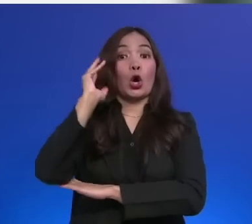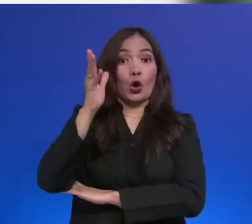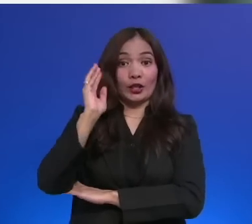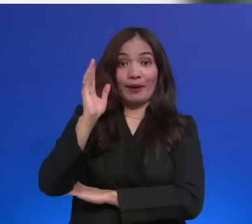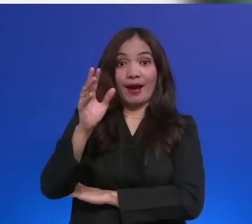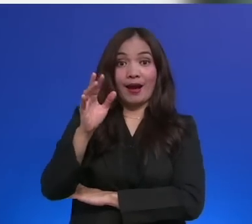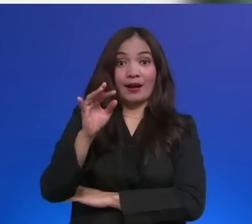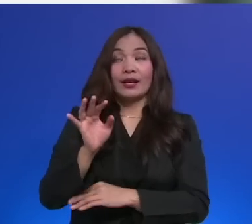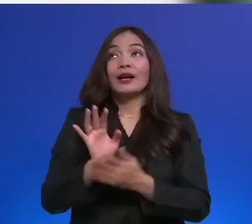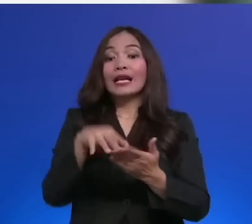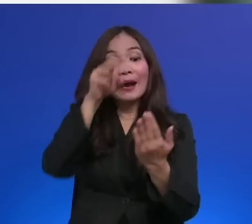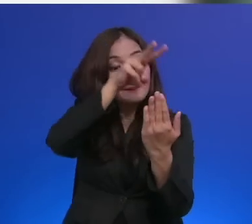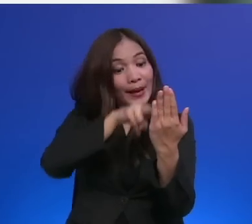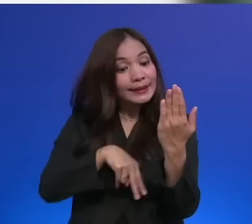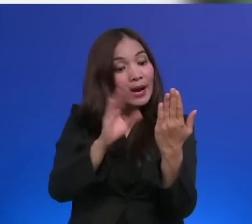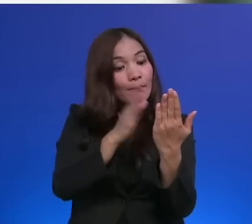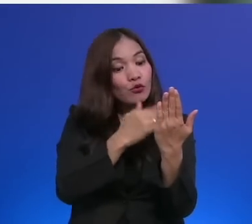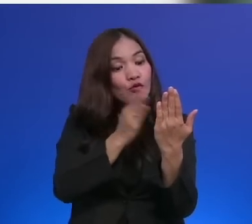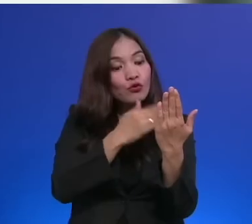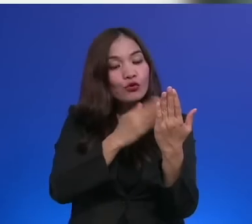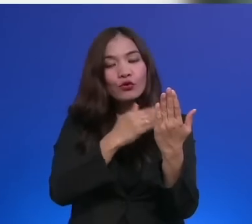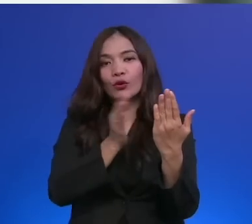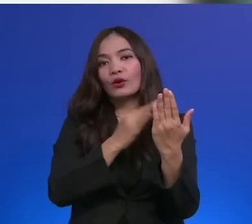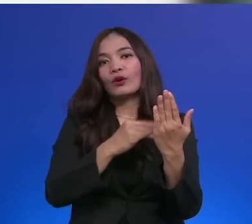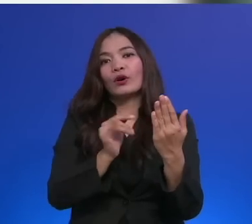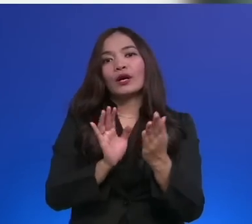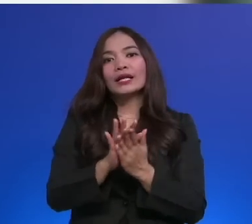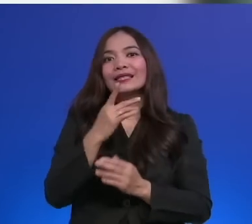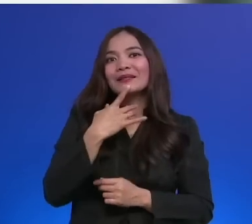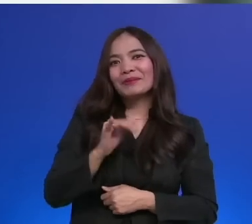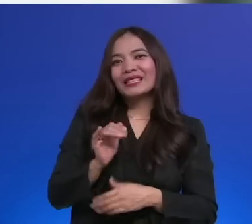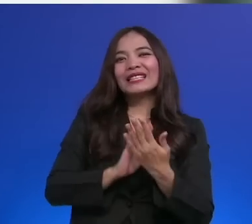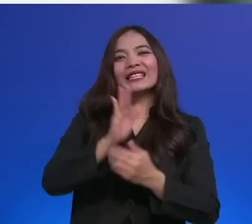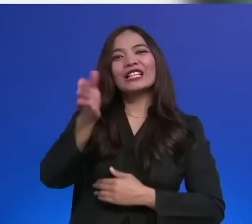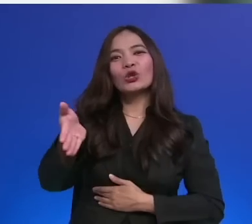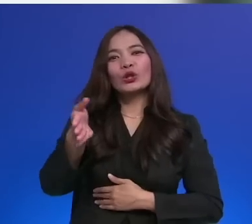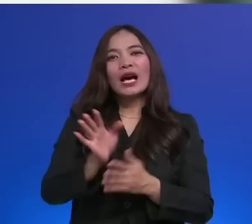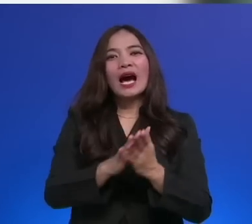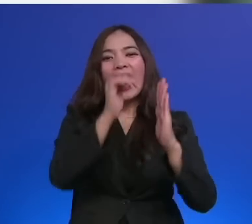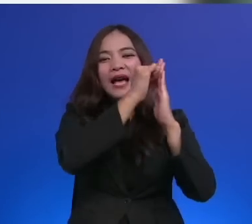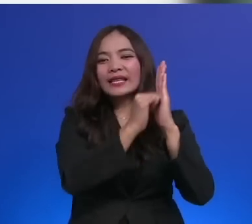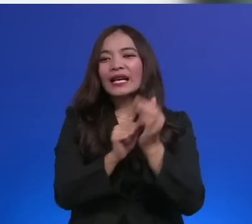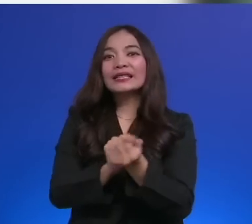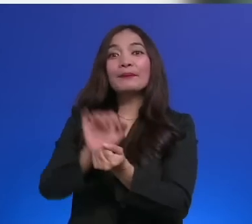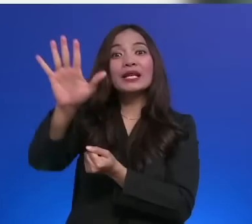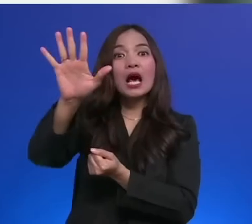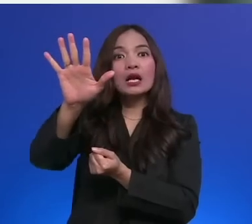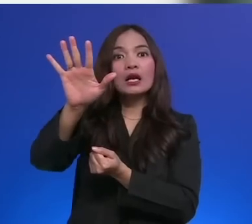hanya dengan membaca buku, hanya dengan menghadiri sebuah seminar, ya nggak mungkin,